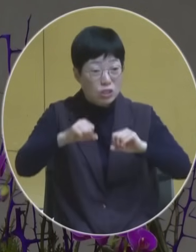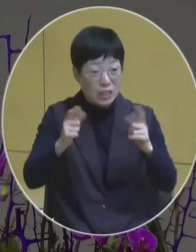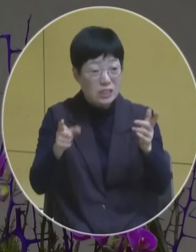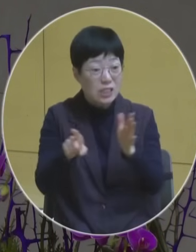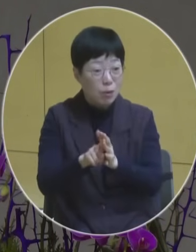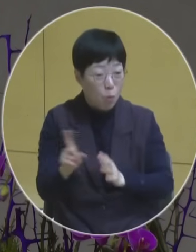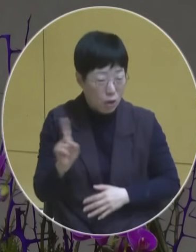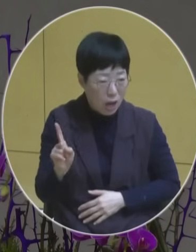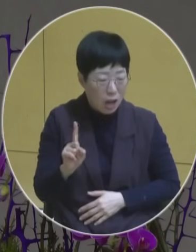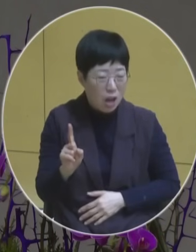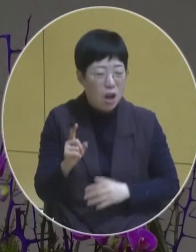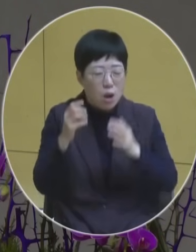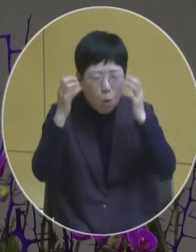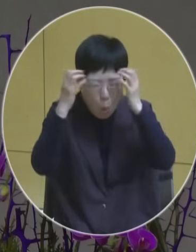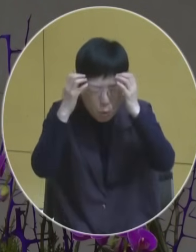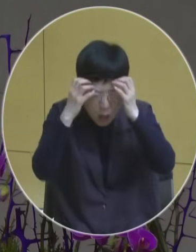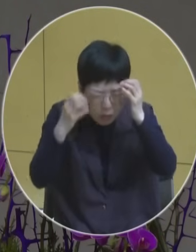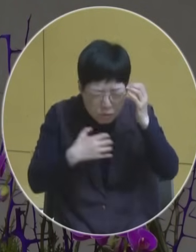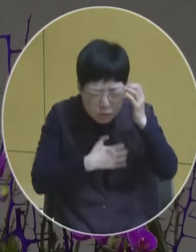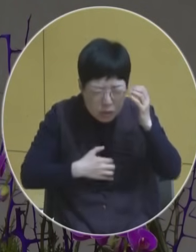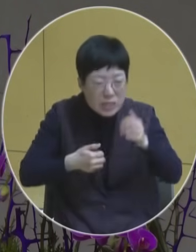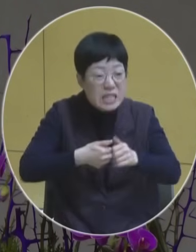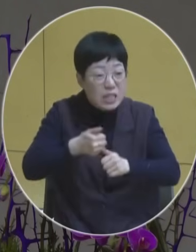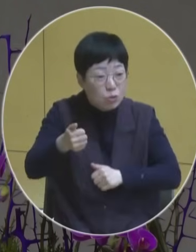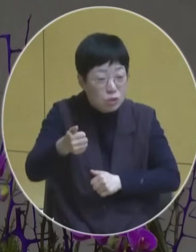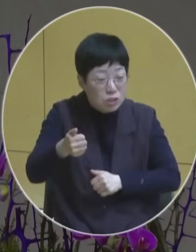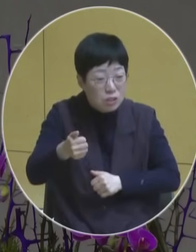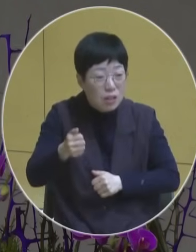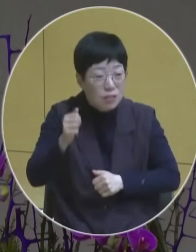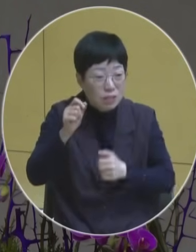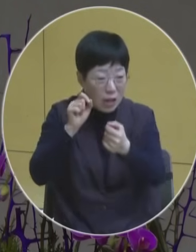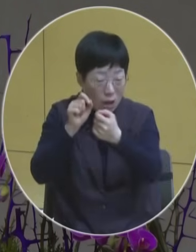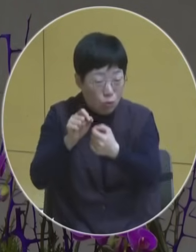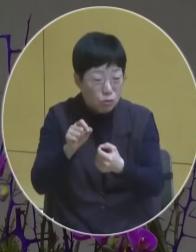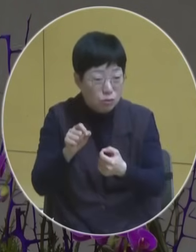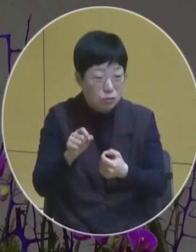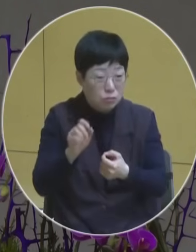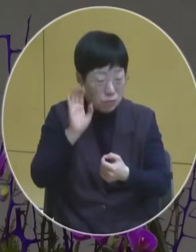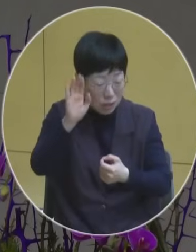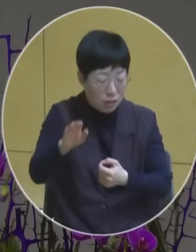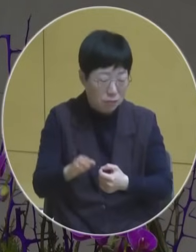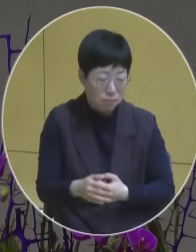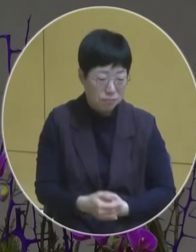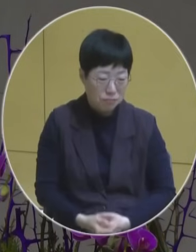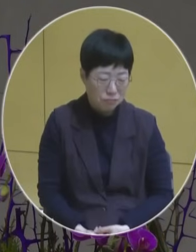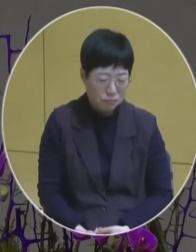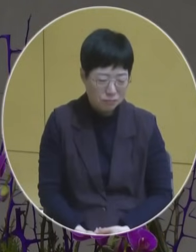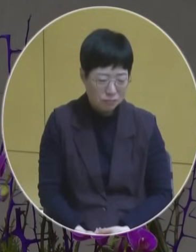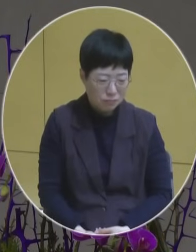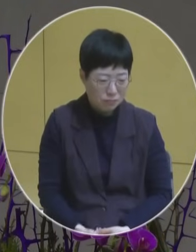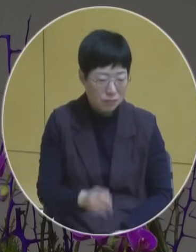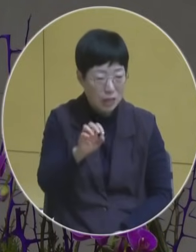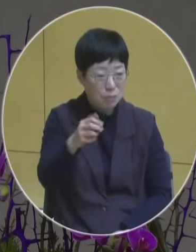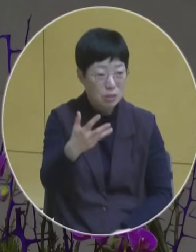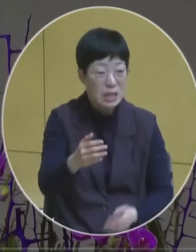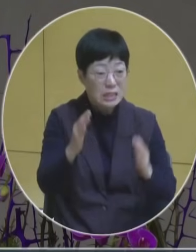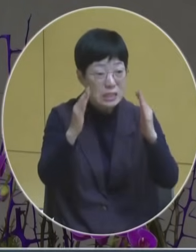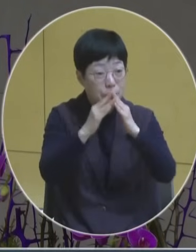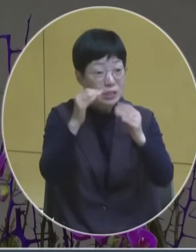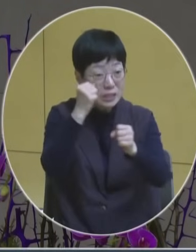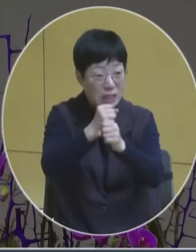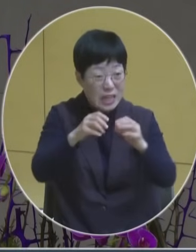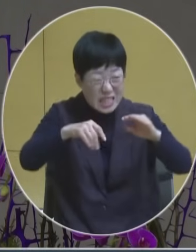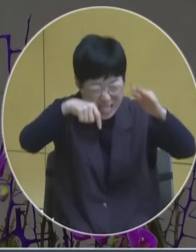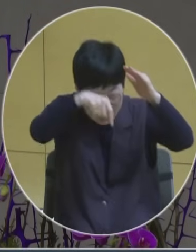신앙은 뭘까요? 고난과 시련을 견디는 바로 믿음입니다. 48절 우리가 다시 한번 읽어드릴게요. 집을 짓되